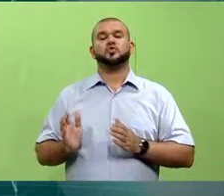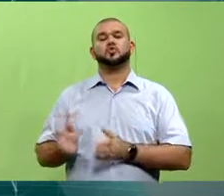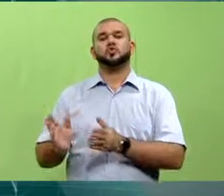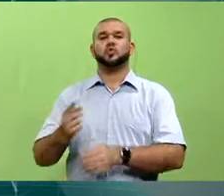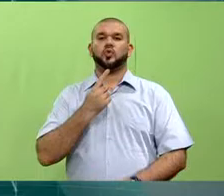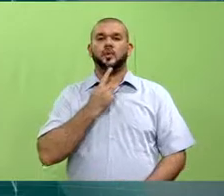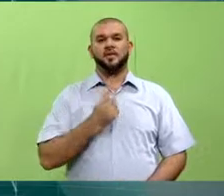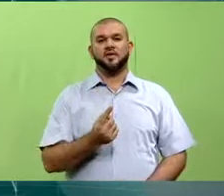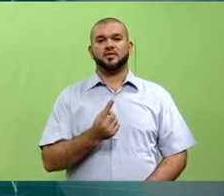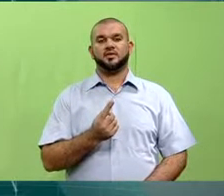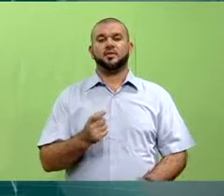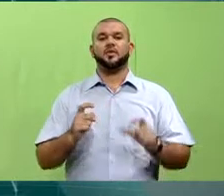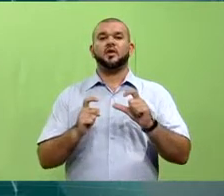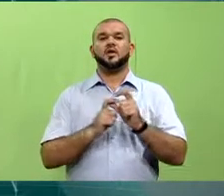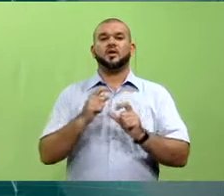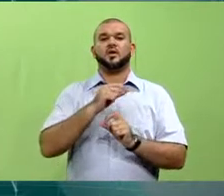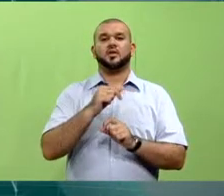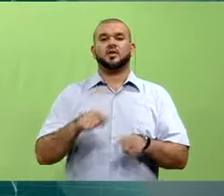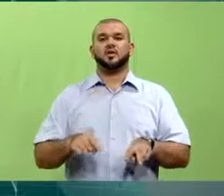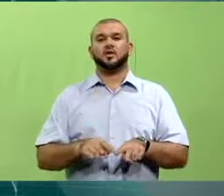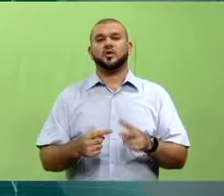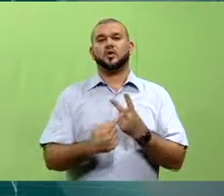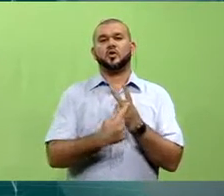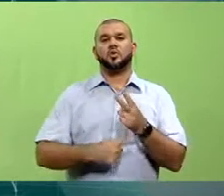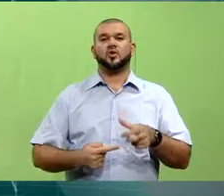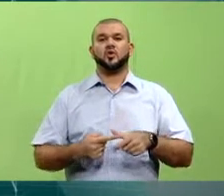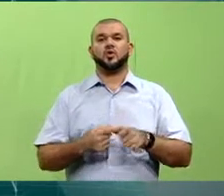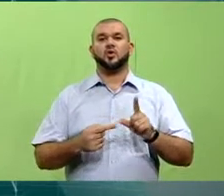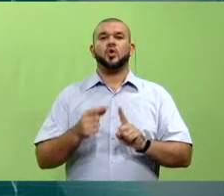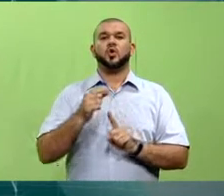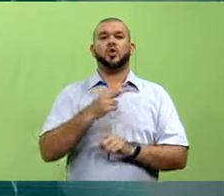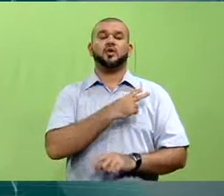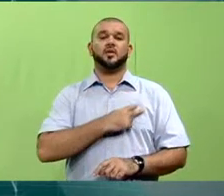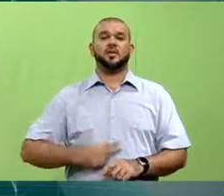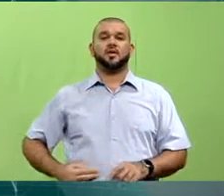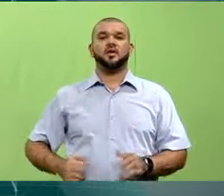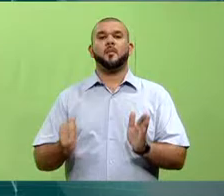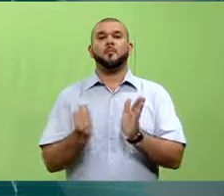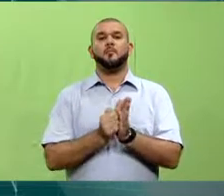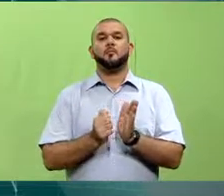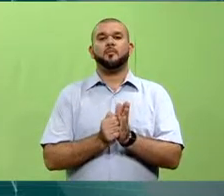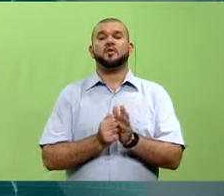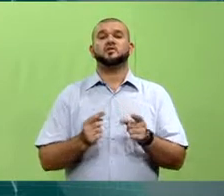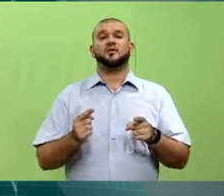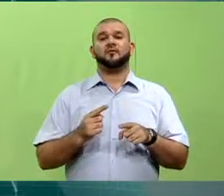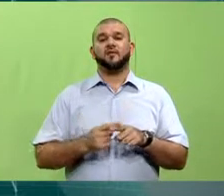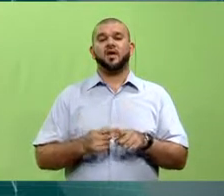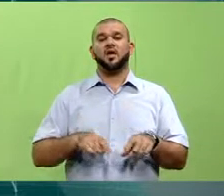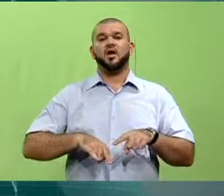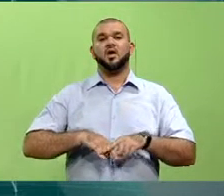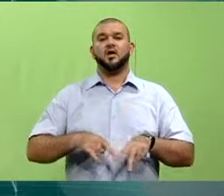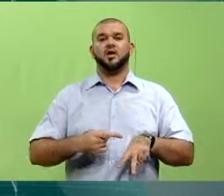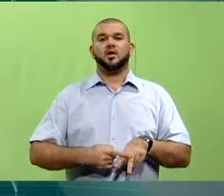Gönyeli Belediyesi Basın ve Halkla İlişkiler Biriminden yapılan açıklamada, belediye, kent